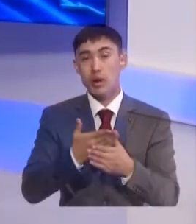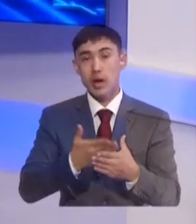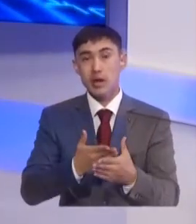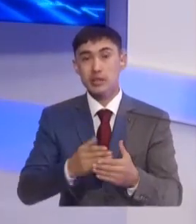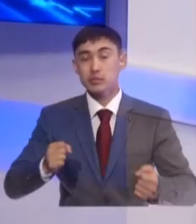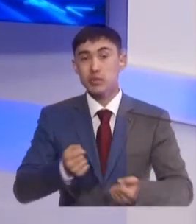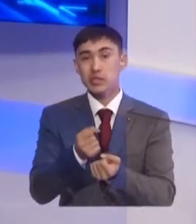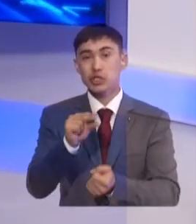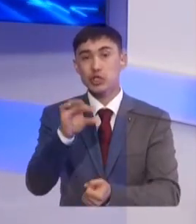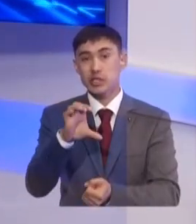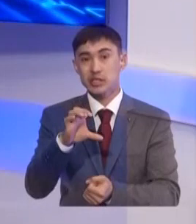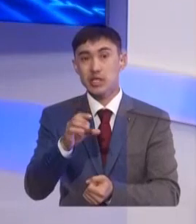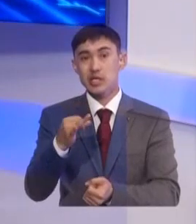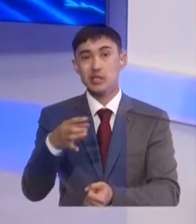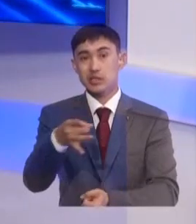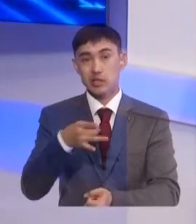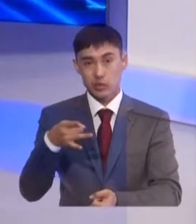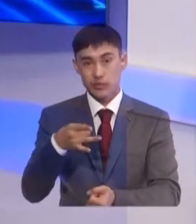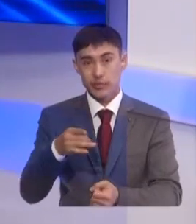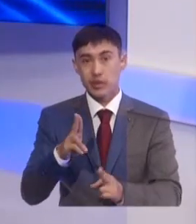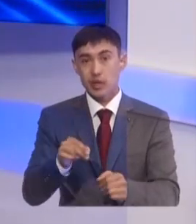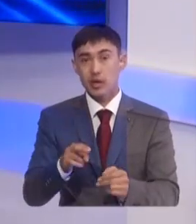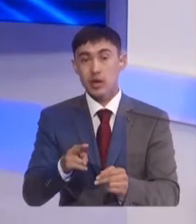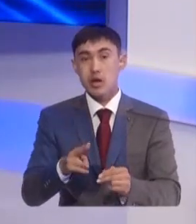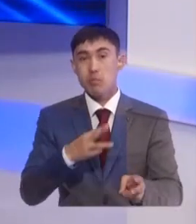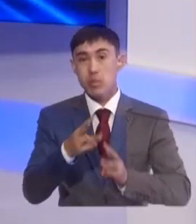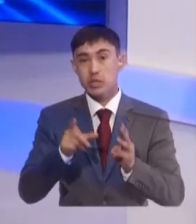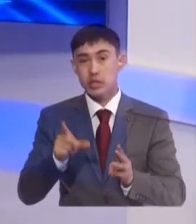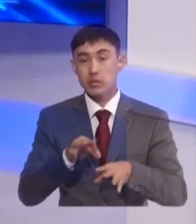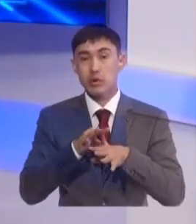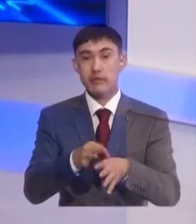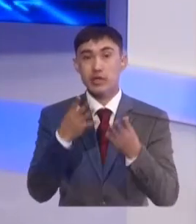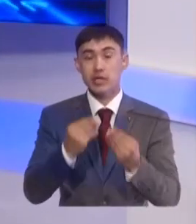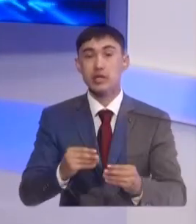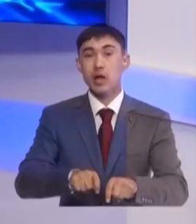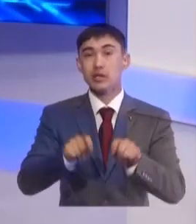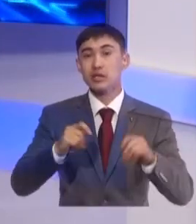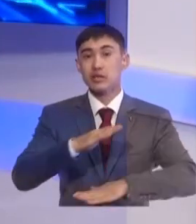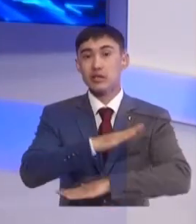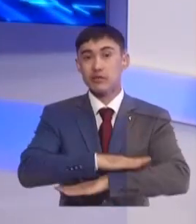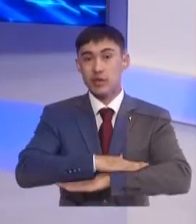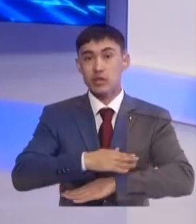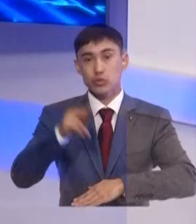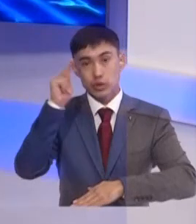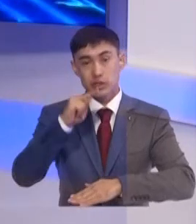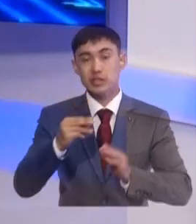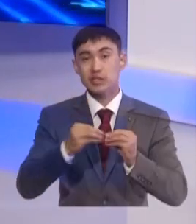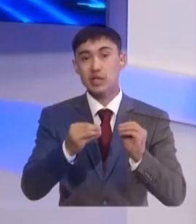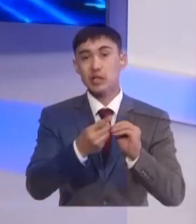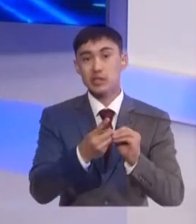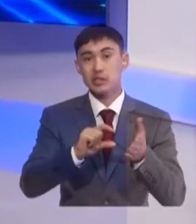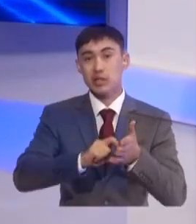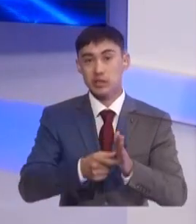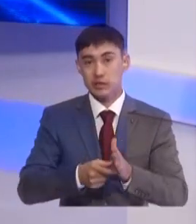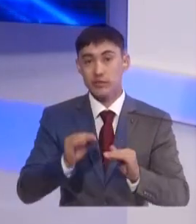и спасатели отдела ПЧС Илийского района. Так, огнеборцы провели день открытых дверей для учащихся 10-11